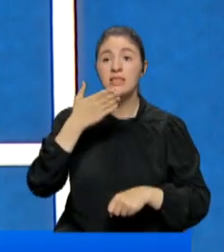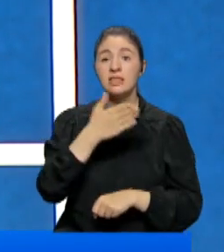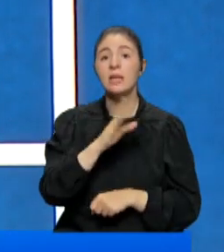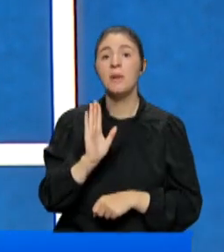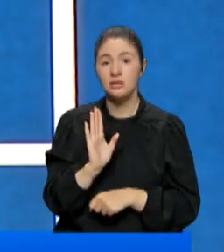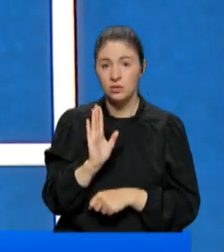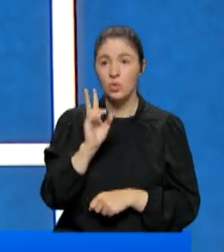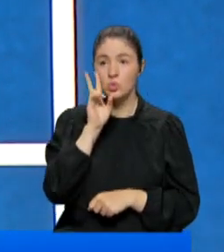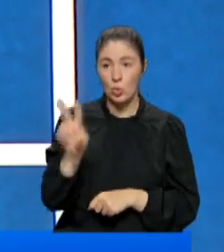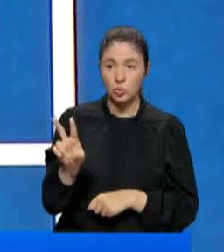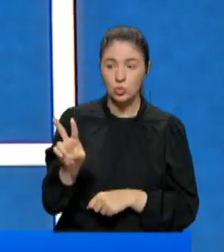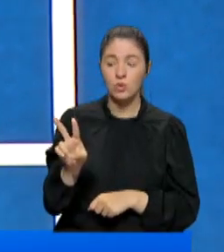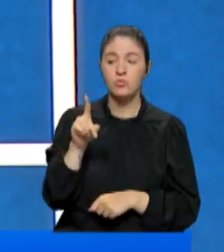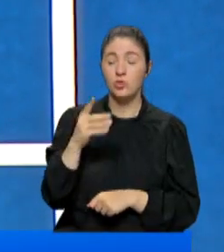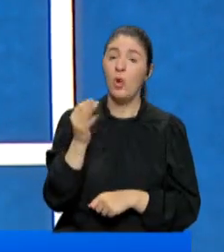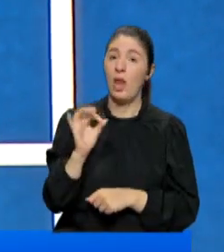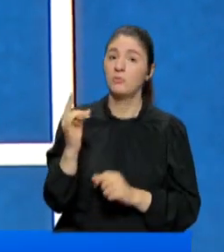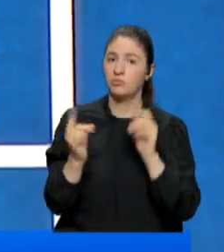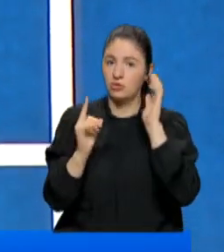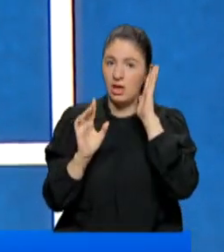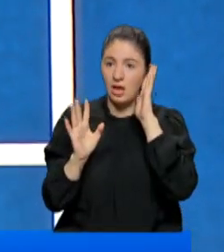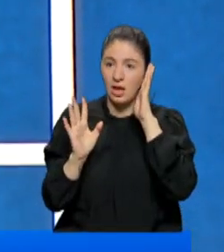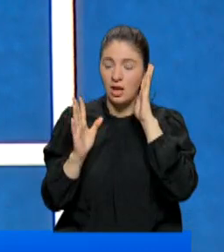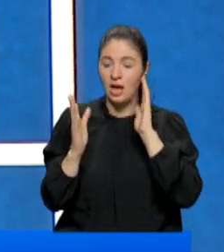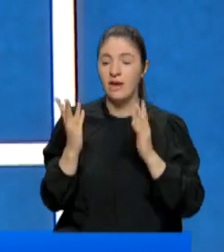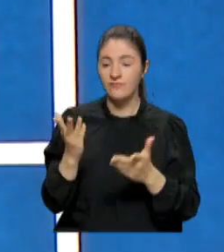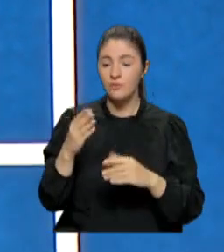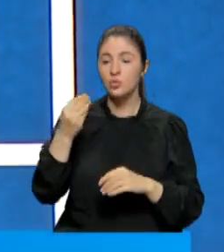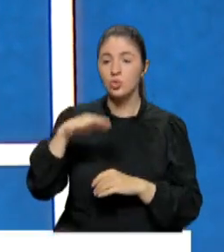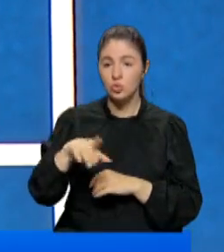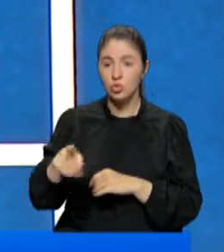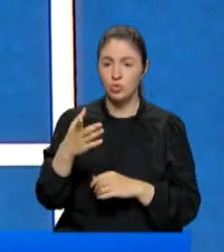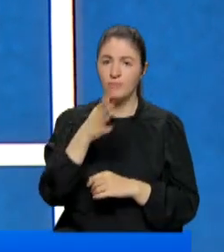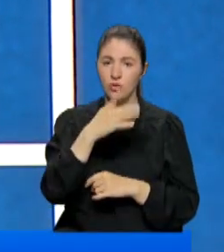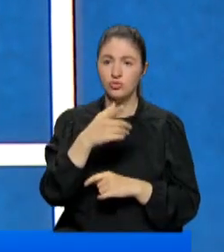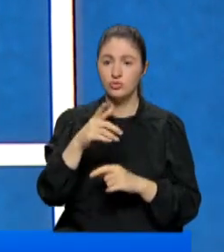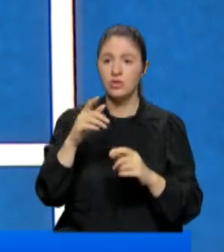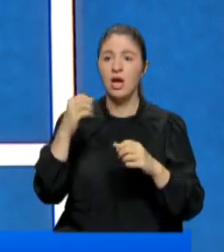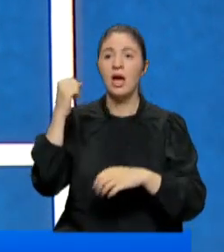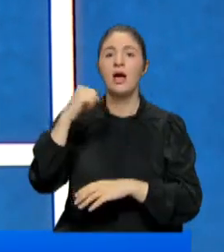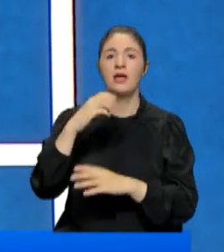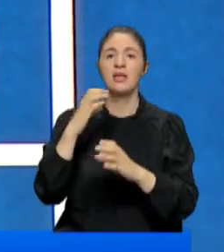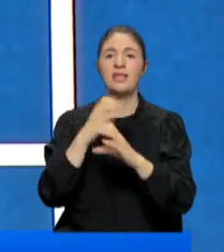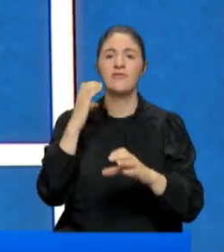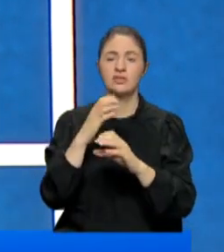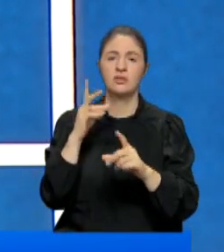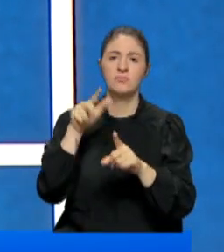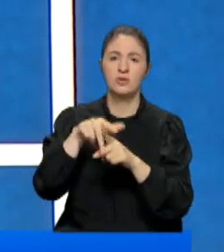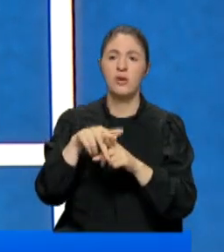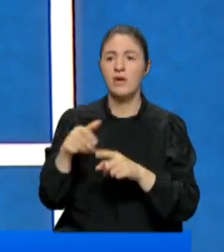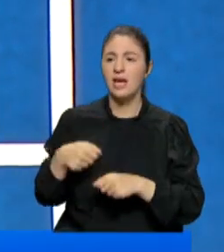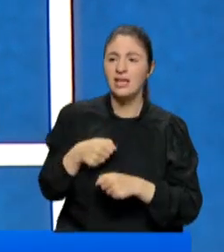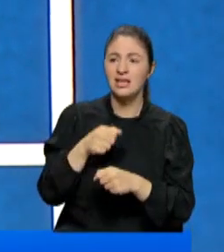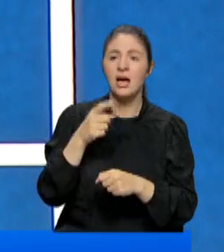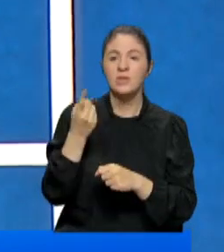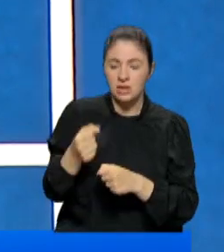gidemediğini gördük. Yani bu da çok önemli bir şey. Evet. Çocuğun, çünkü biliyorsunuz taşımalı eğitim oluyor ve çocuk yanına giderken